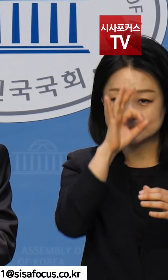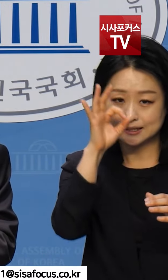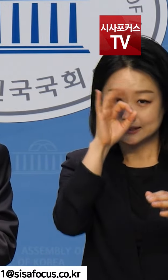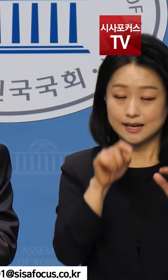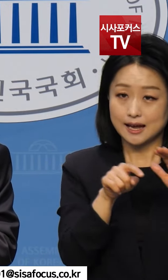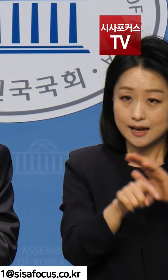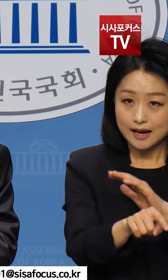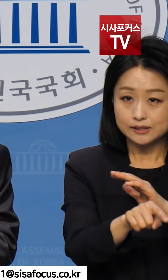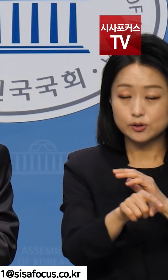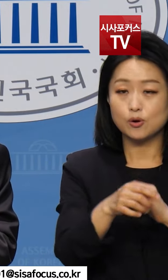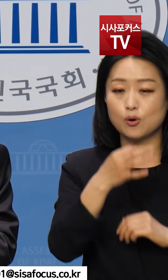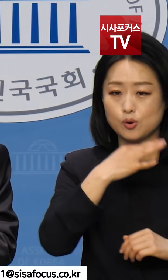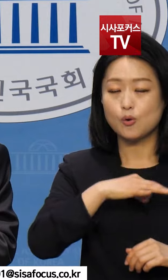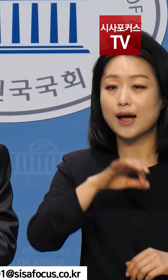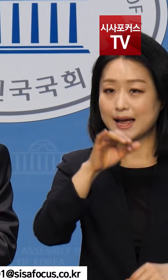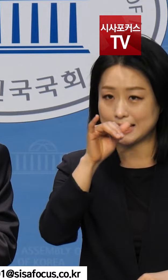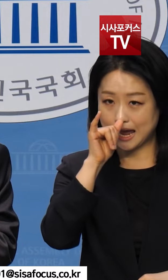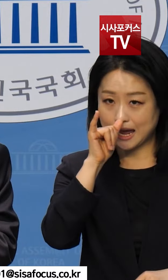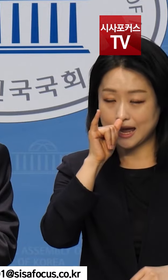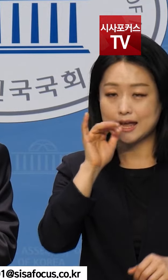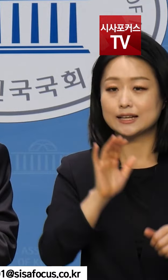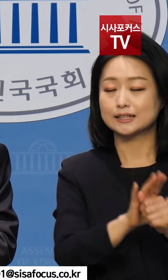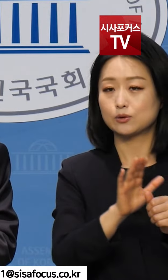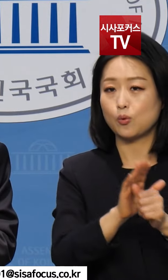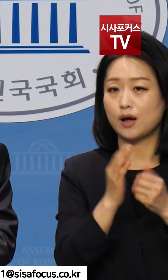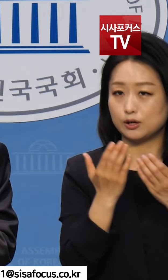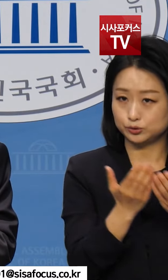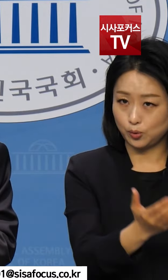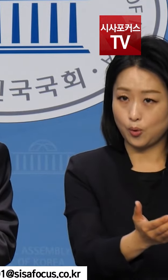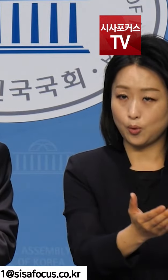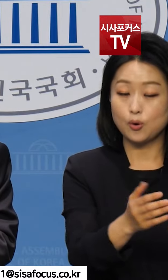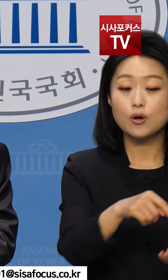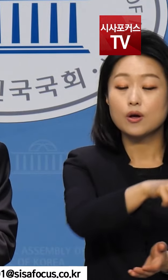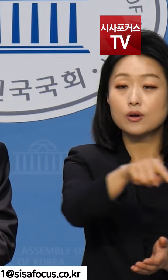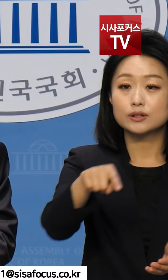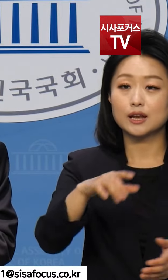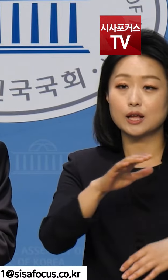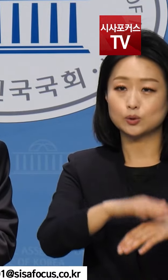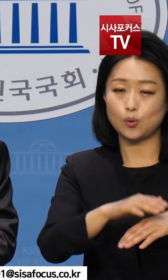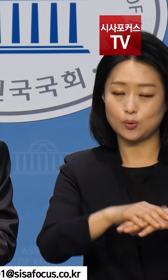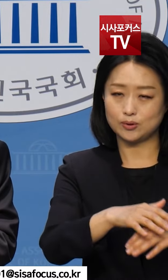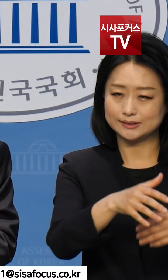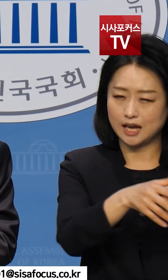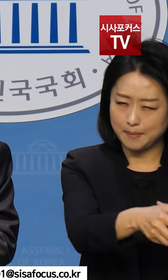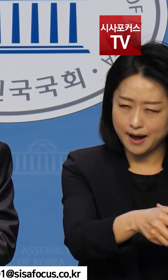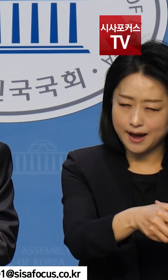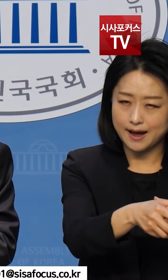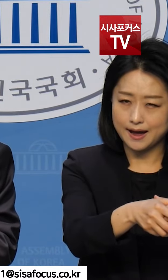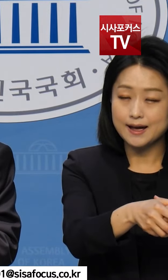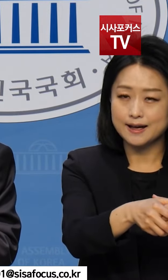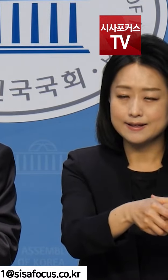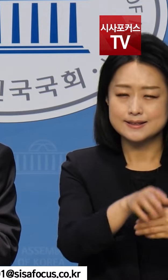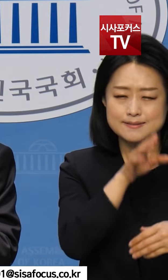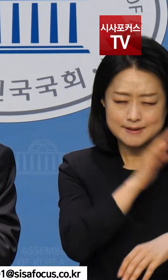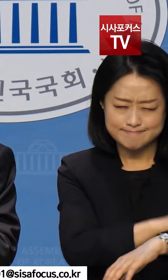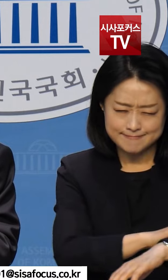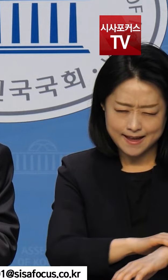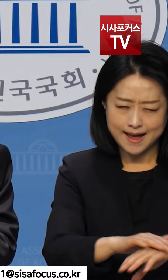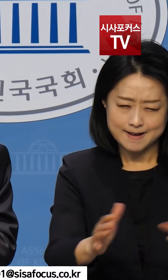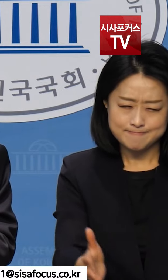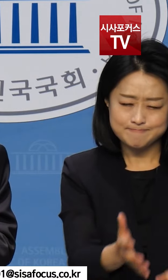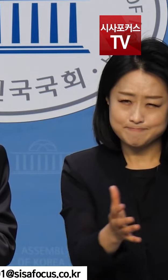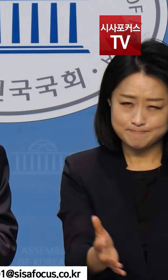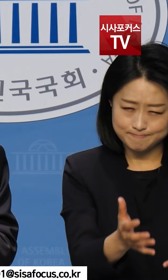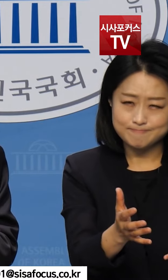가장 효과적으로 도우면서 그들의 손을 잡아 일으켜 세워주는 나라가